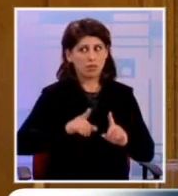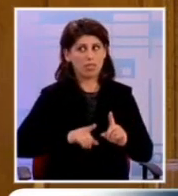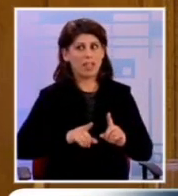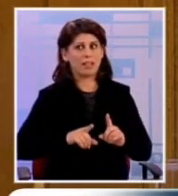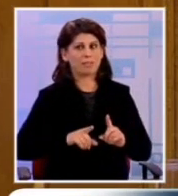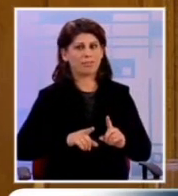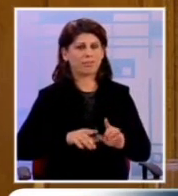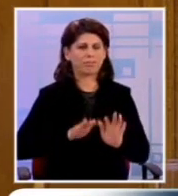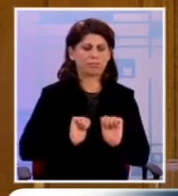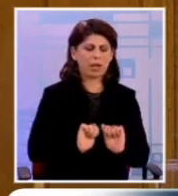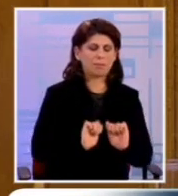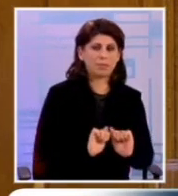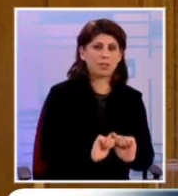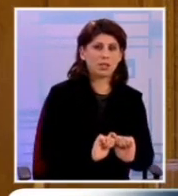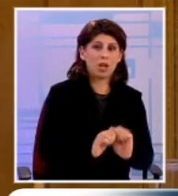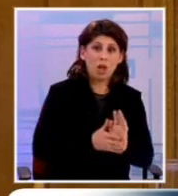οφείλει, στο